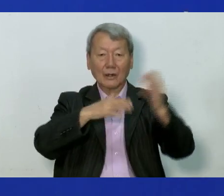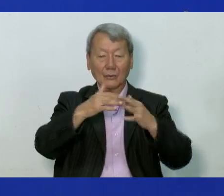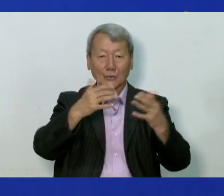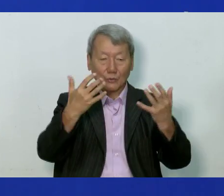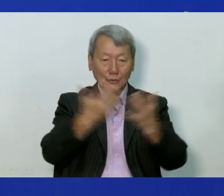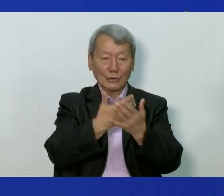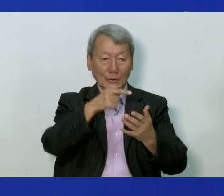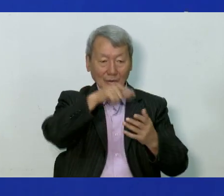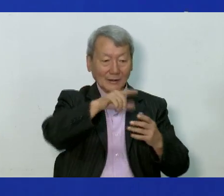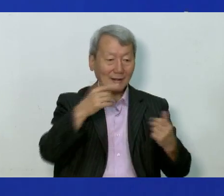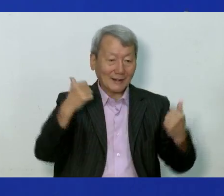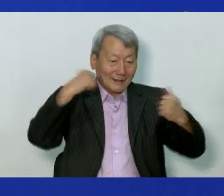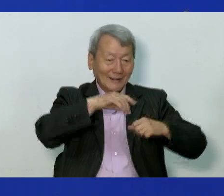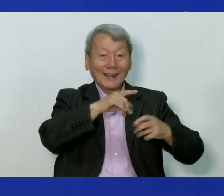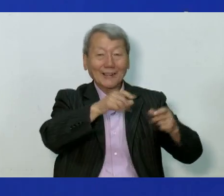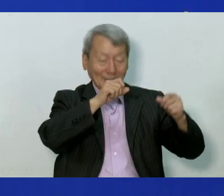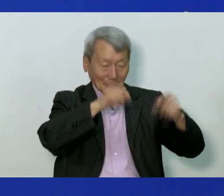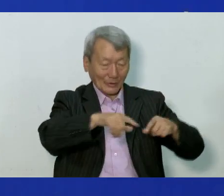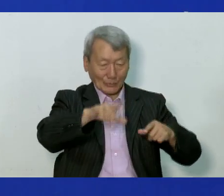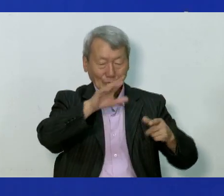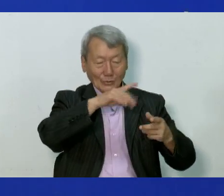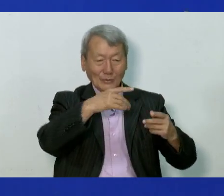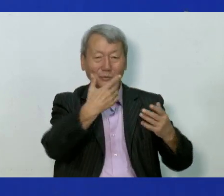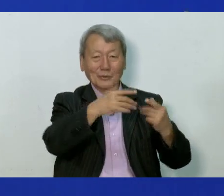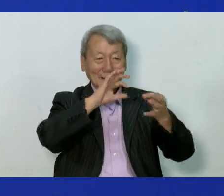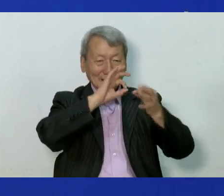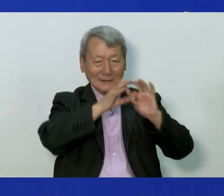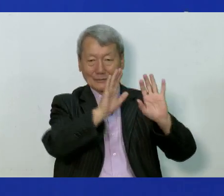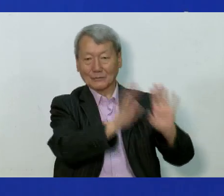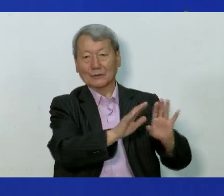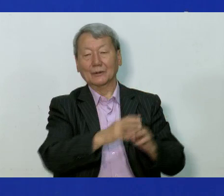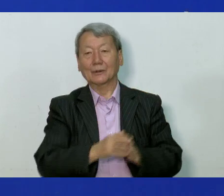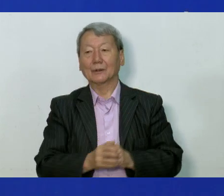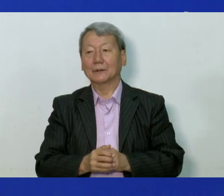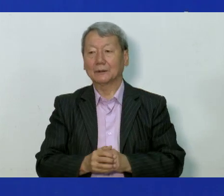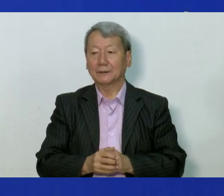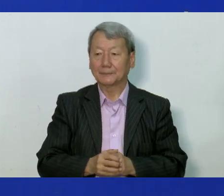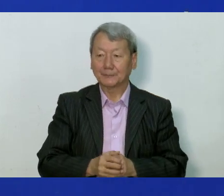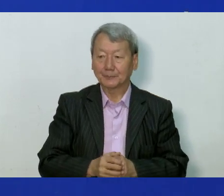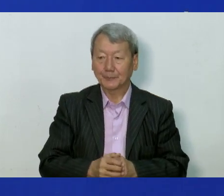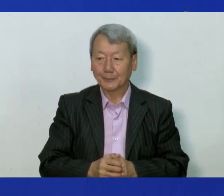системы утилизации медицинских отходов и так далее.